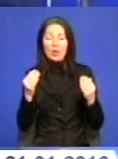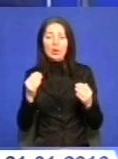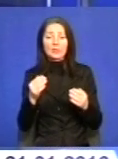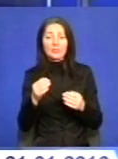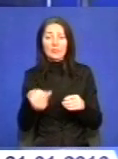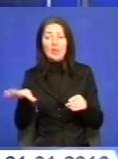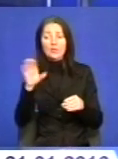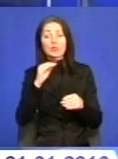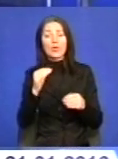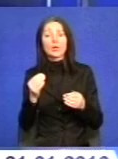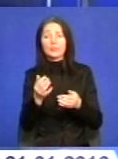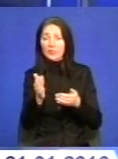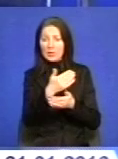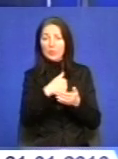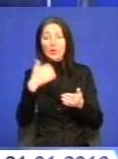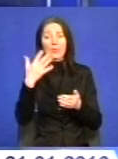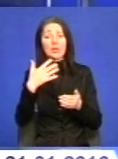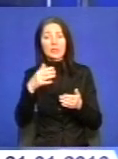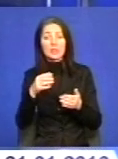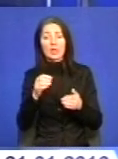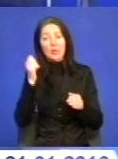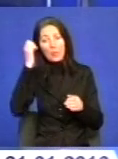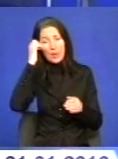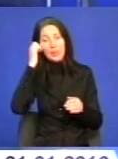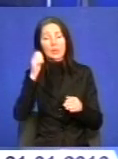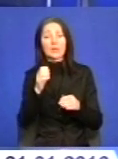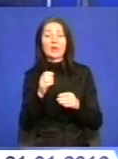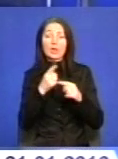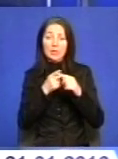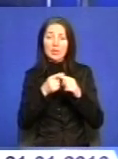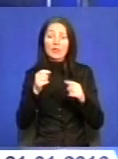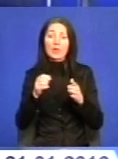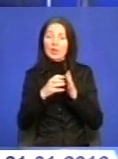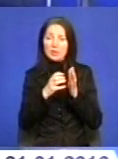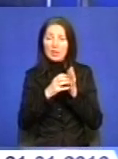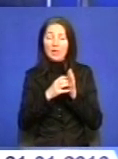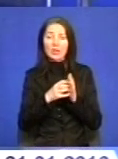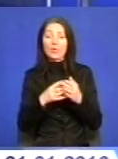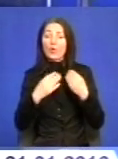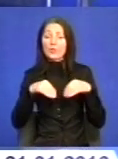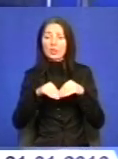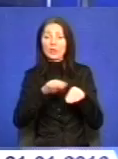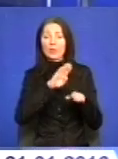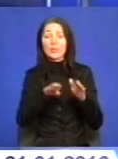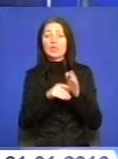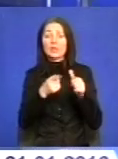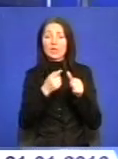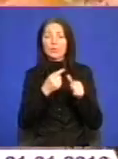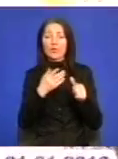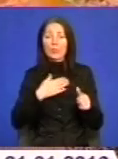світлин пам'ятників, хрестів та меморіальних знаків Тернопільщини, об'єднаних під назвою «Ми повстанці, сини України».